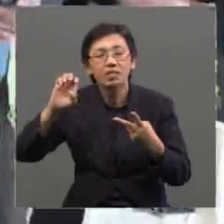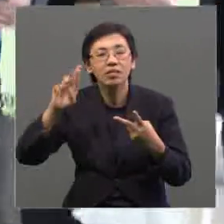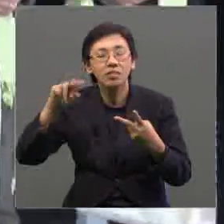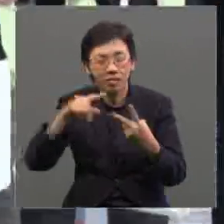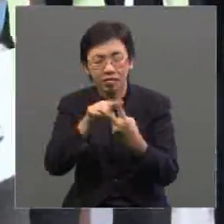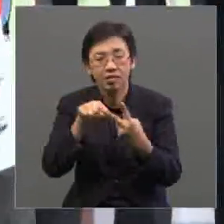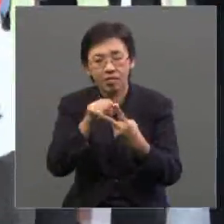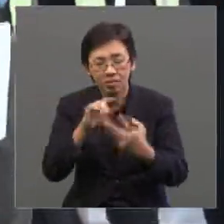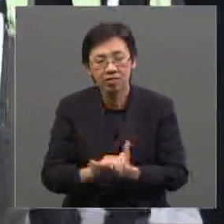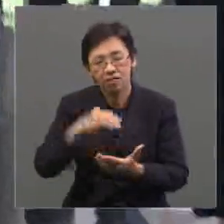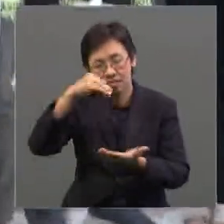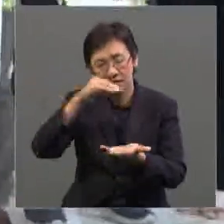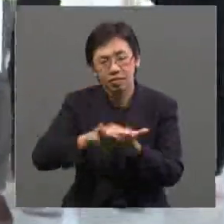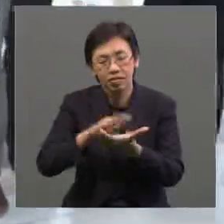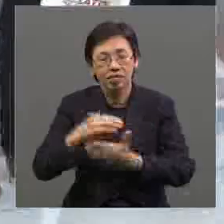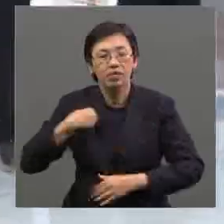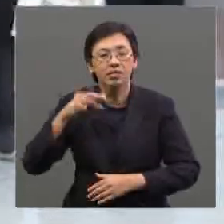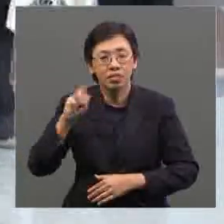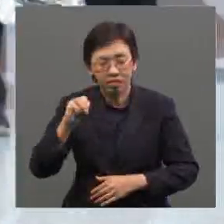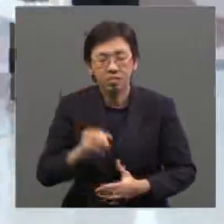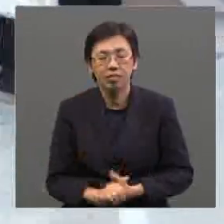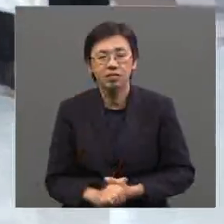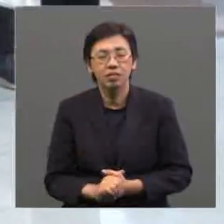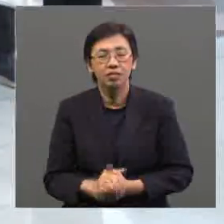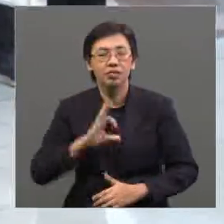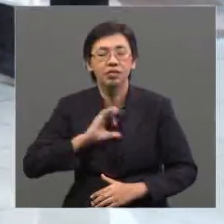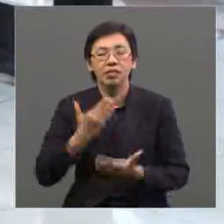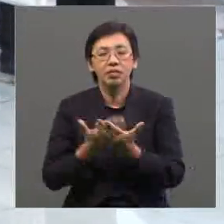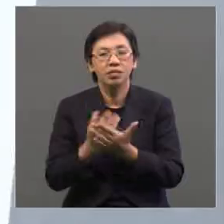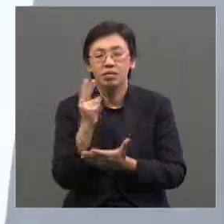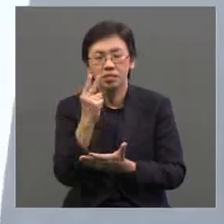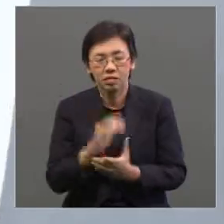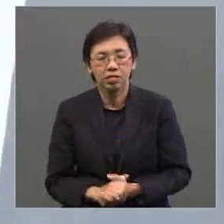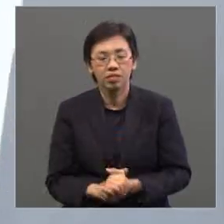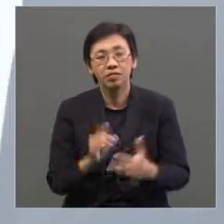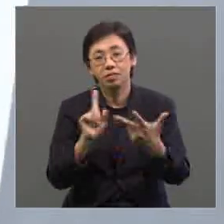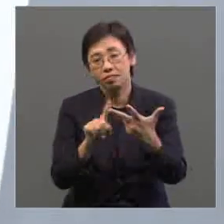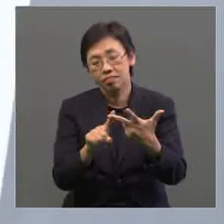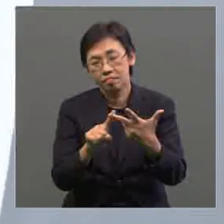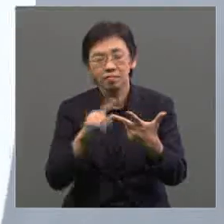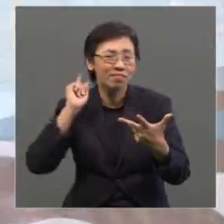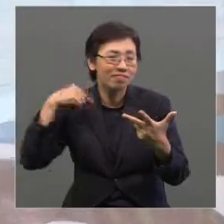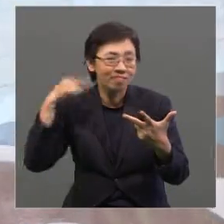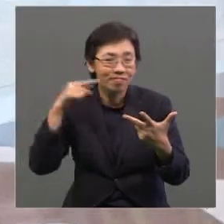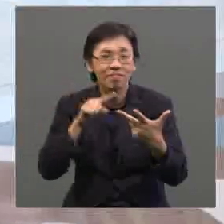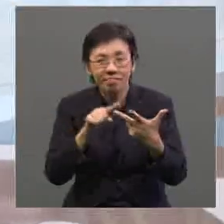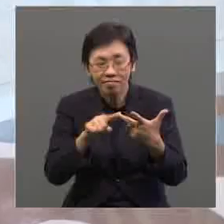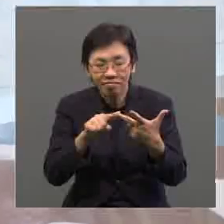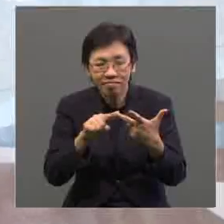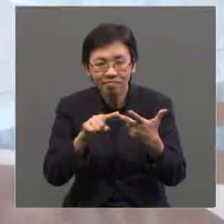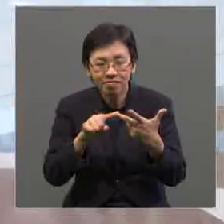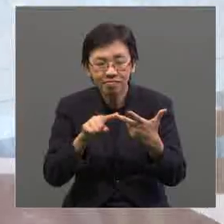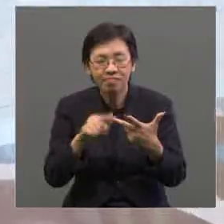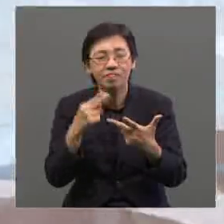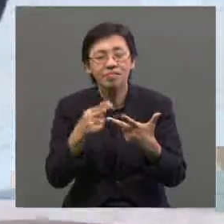ทั้ง2คนเป็นนักเรียนโรงเรียนมหิดลวิทยานุสรณ์ได้เหรียญเงินทั้งคู่นะครับแล้วก็น้องสุภาพสตรีของเราน